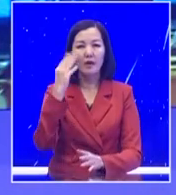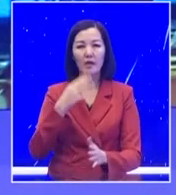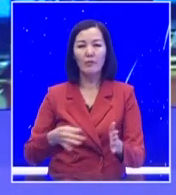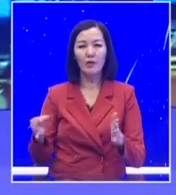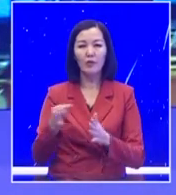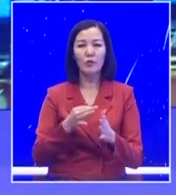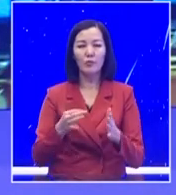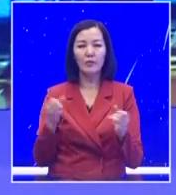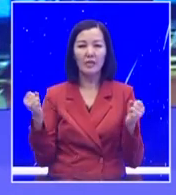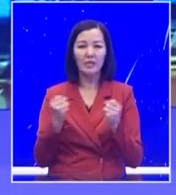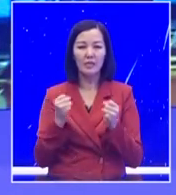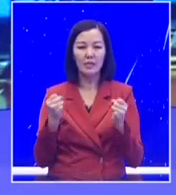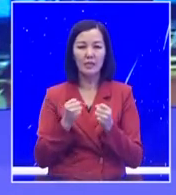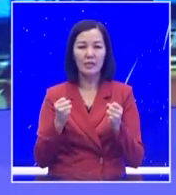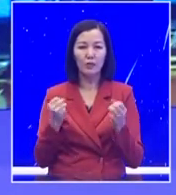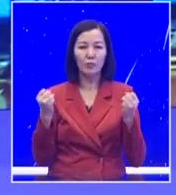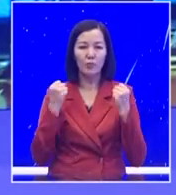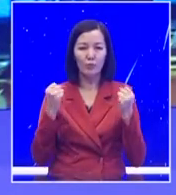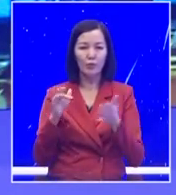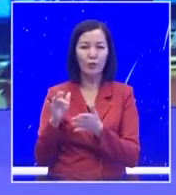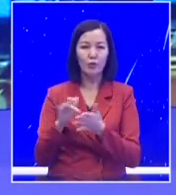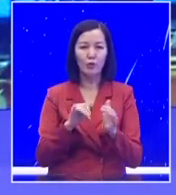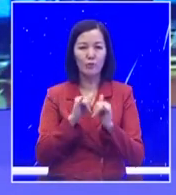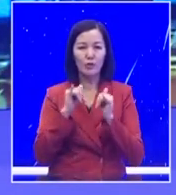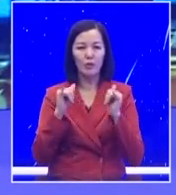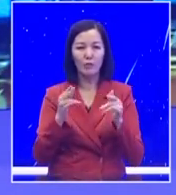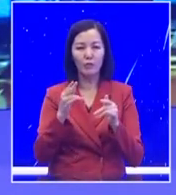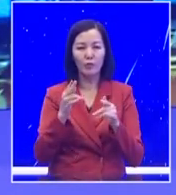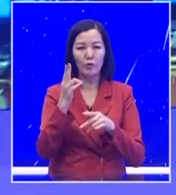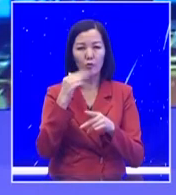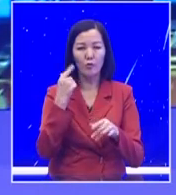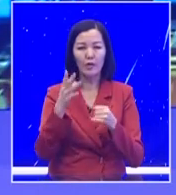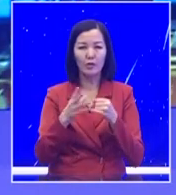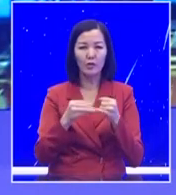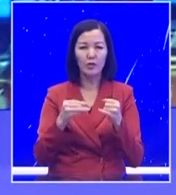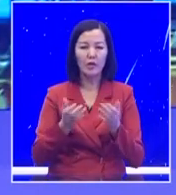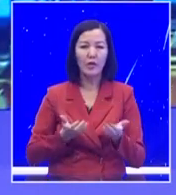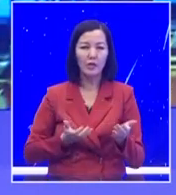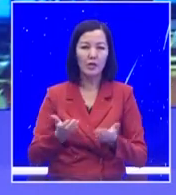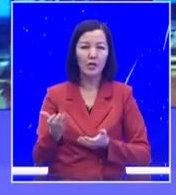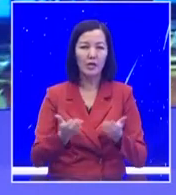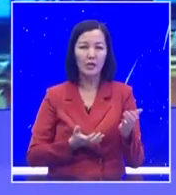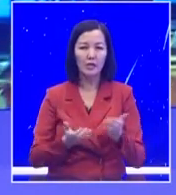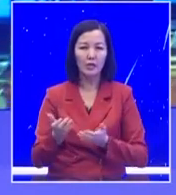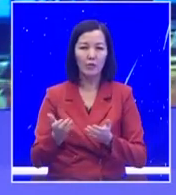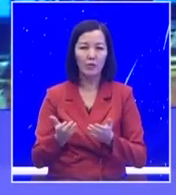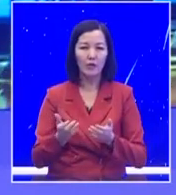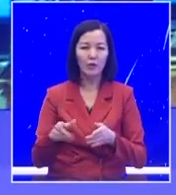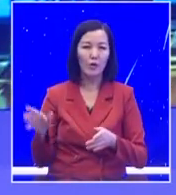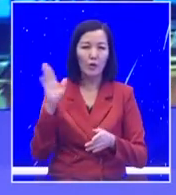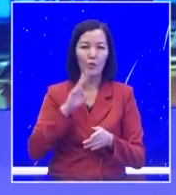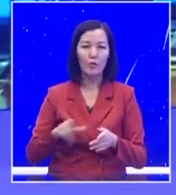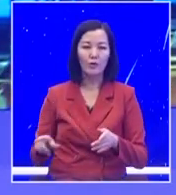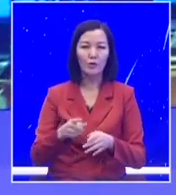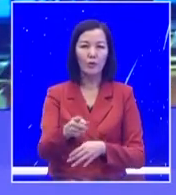Алматы облысы қысқы спорт пен туризмді дамытуға қолайлы жер. Алатау бөктерінде жаңғы теуіп, шанамен сырғанап қана қоймай, өзен көлдерінде